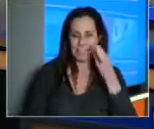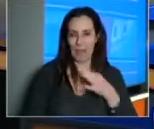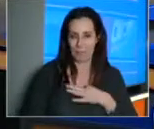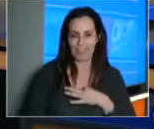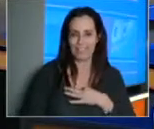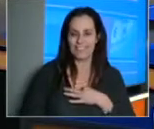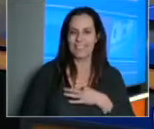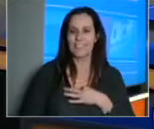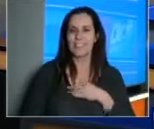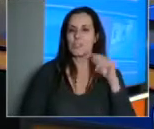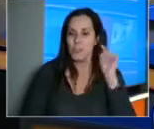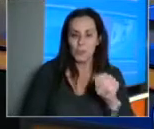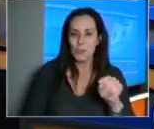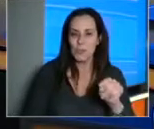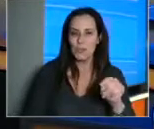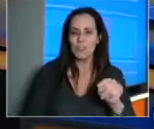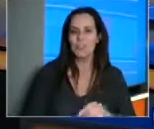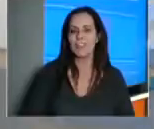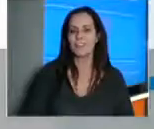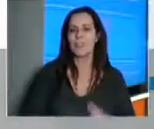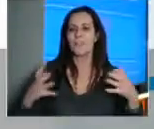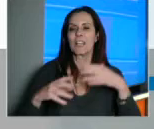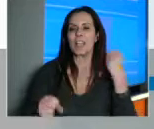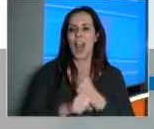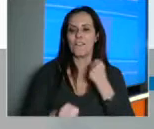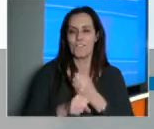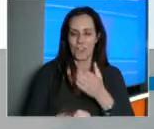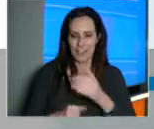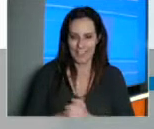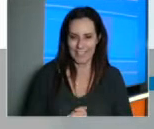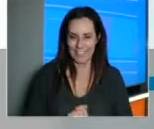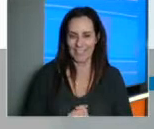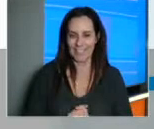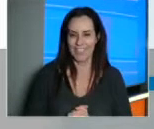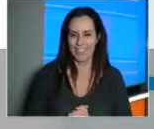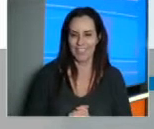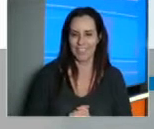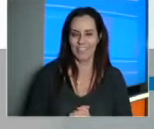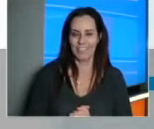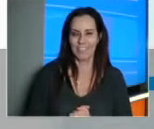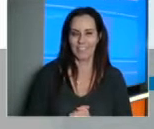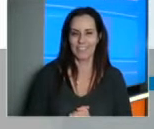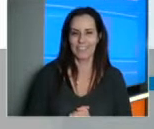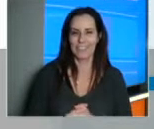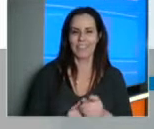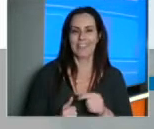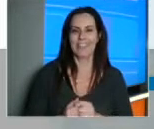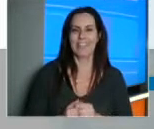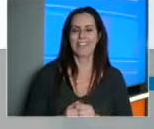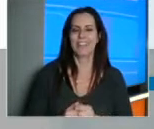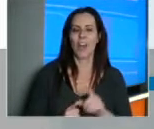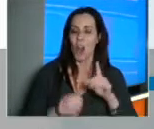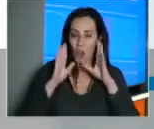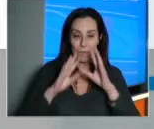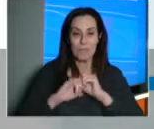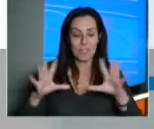ליבנו, ככה את עינינו, הלייבור פארטי הבריטית של קורבין, החצי אנטישמי הזה, לא